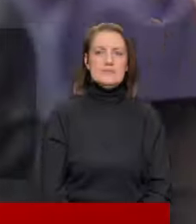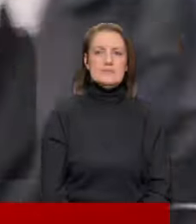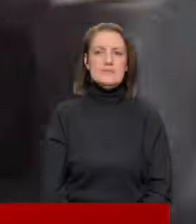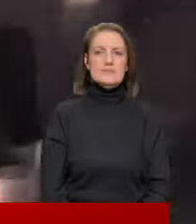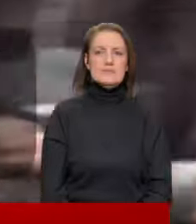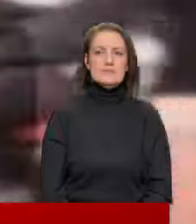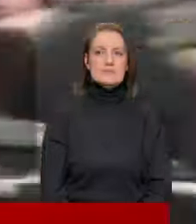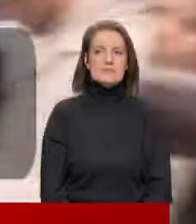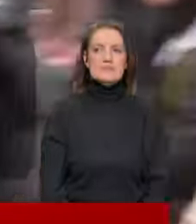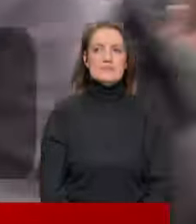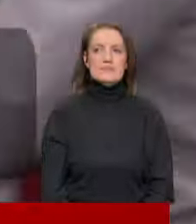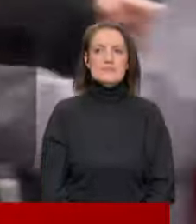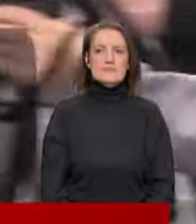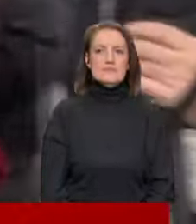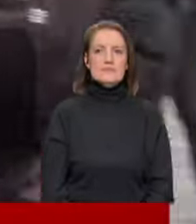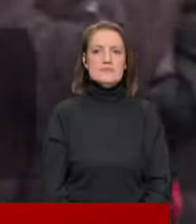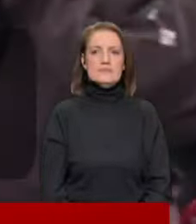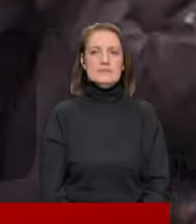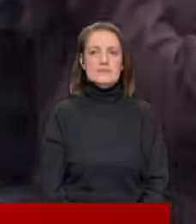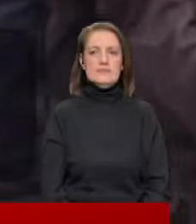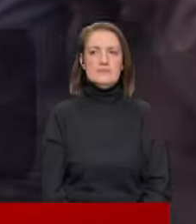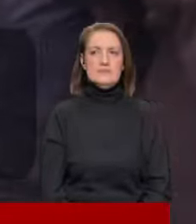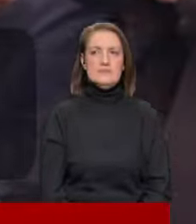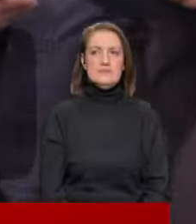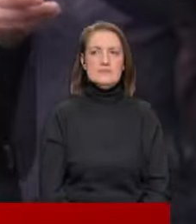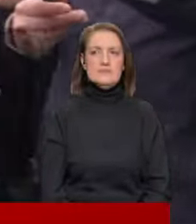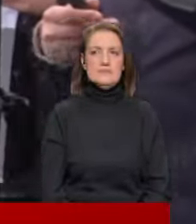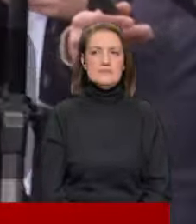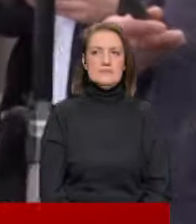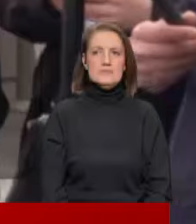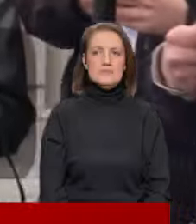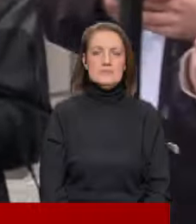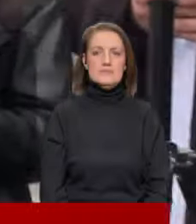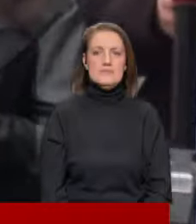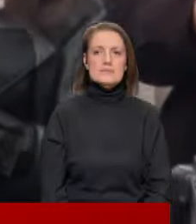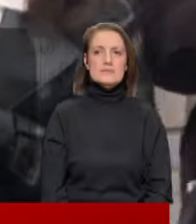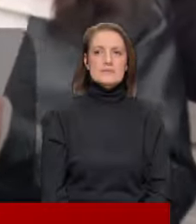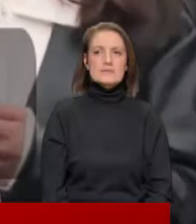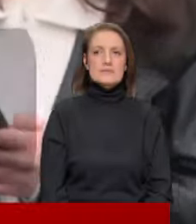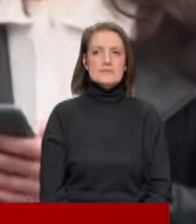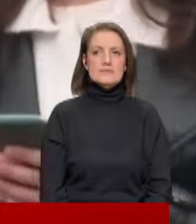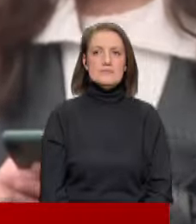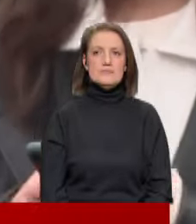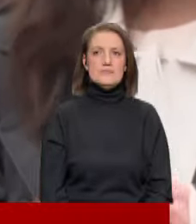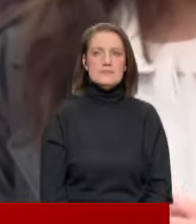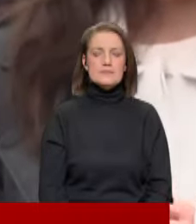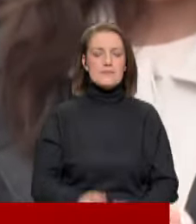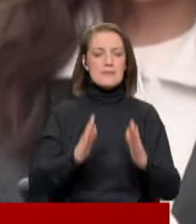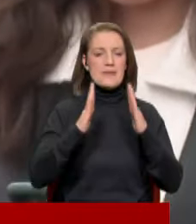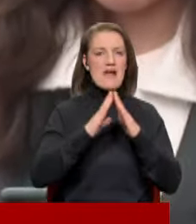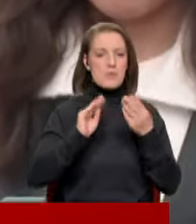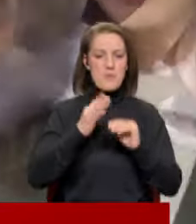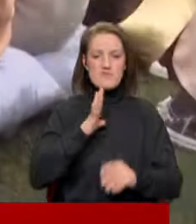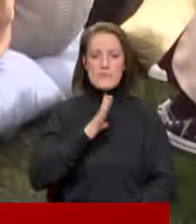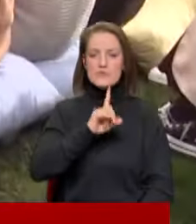bir problem şu an var mı Var mı yok gibi ama hiç olmayacak onu söyleyeyim barınma sorunu var